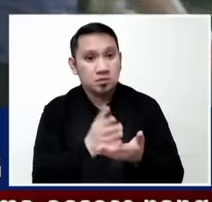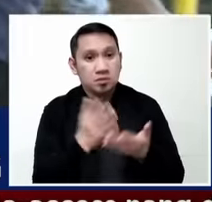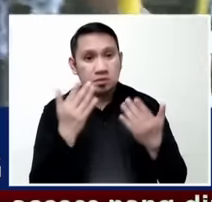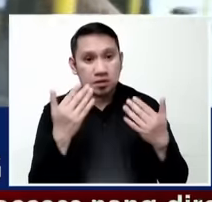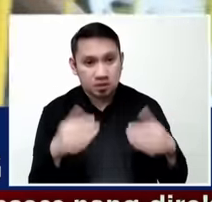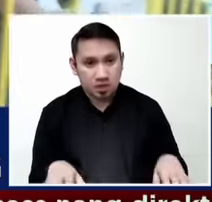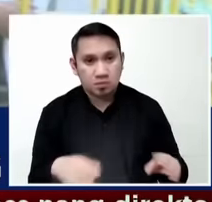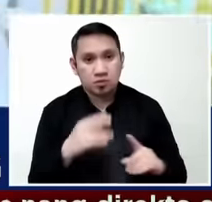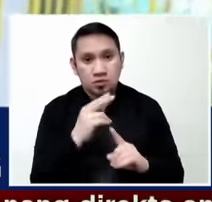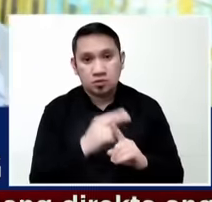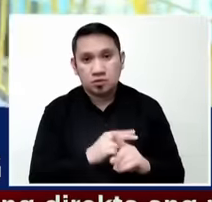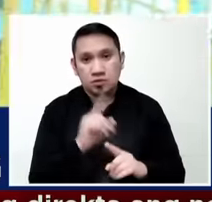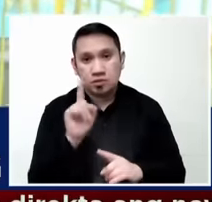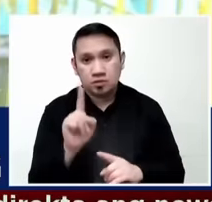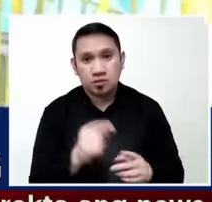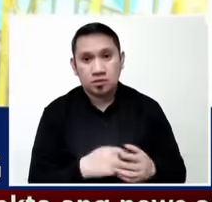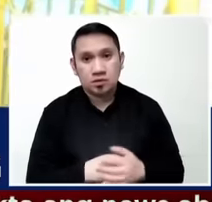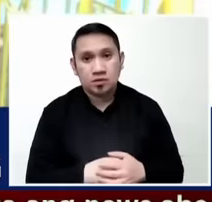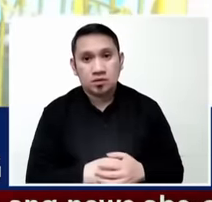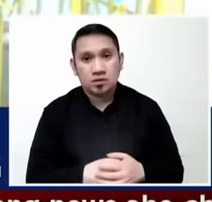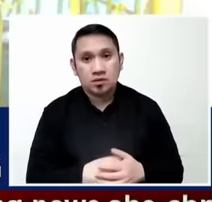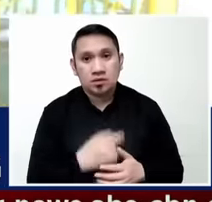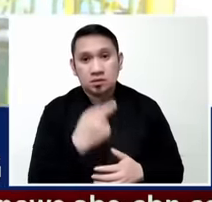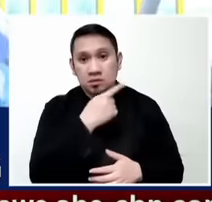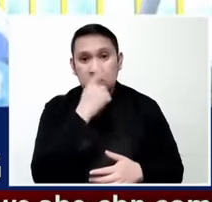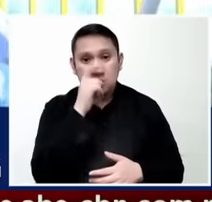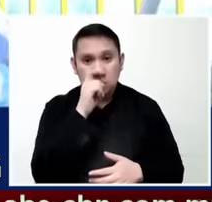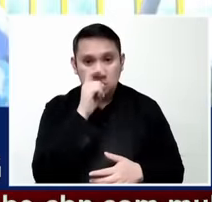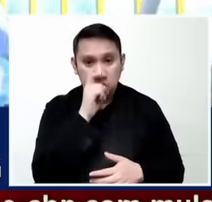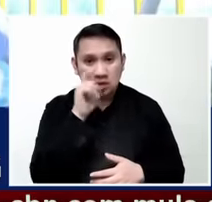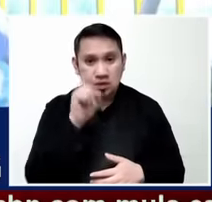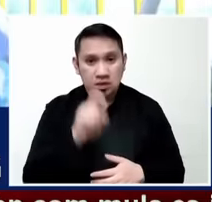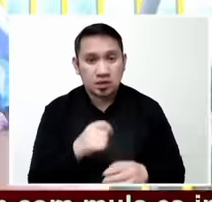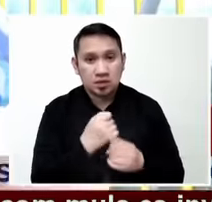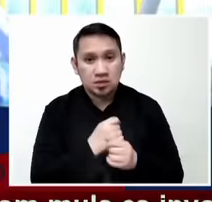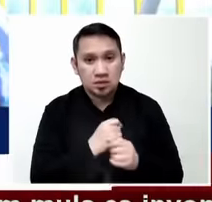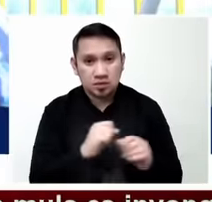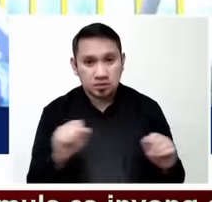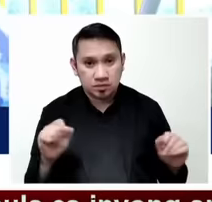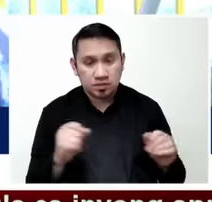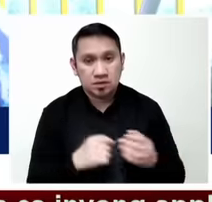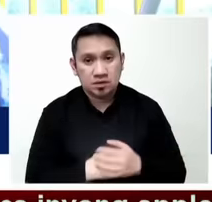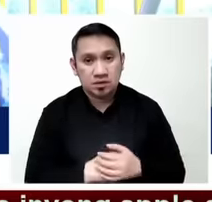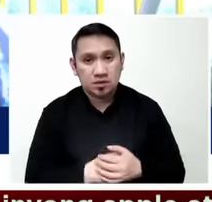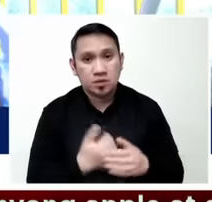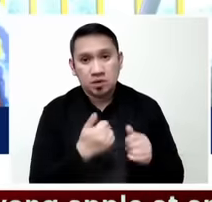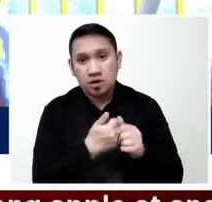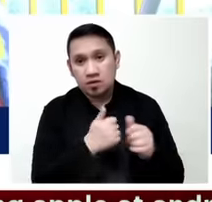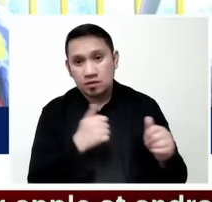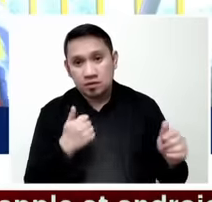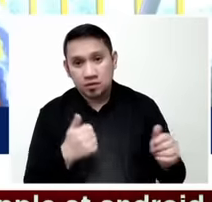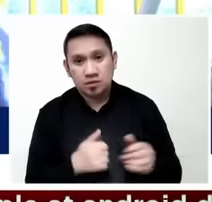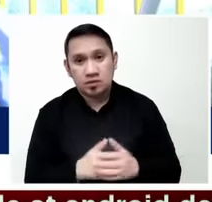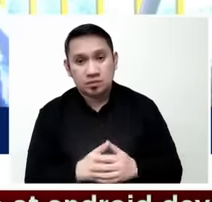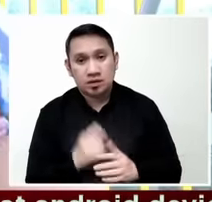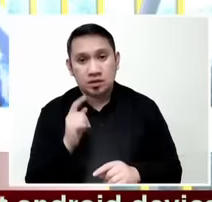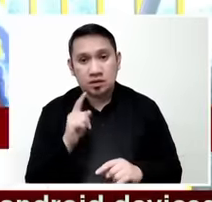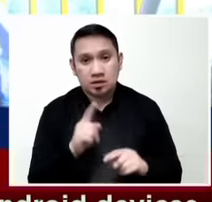undas. Siyempre, may edad na tayo, kailangan safety, iwas. Iwas sa hindi naman natin masabi